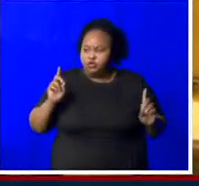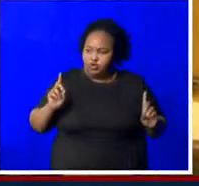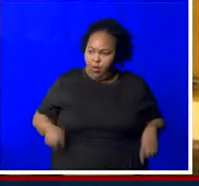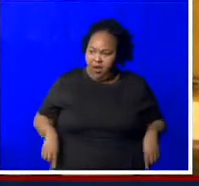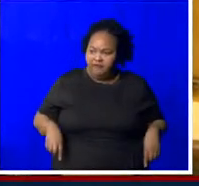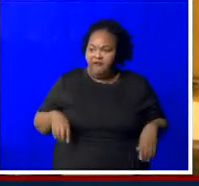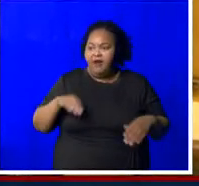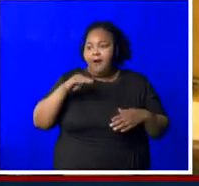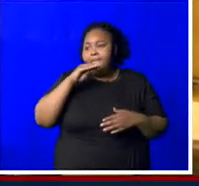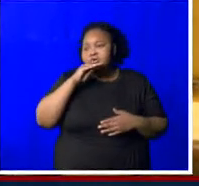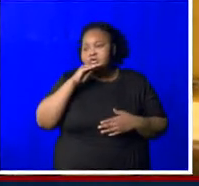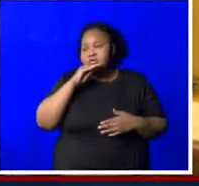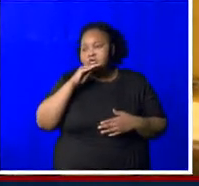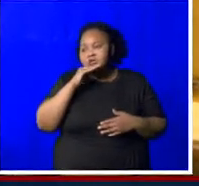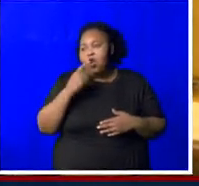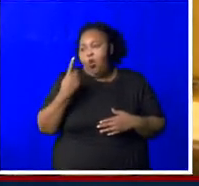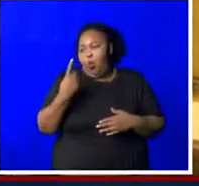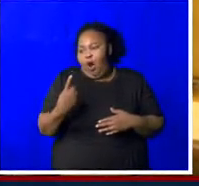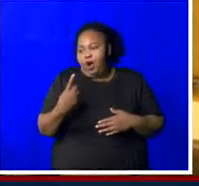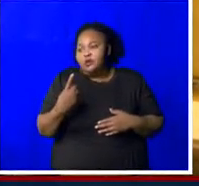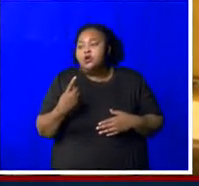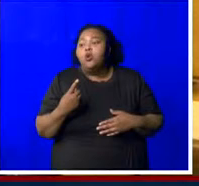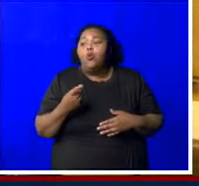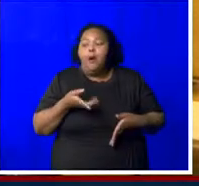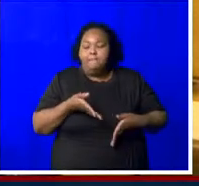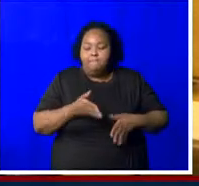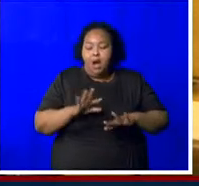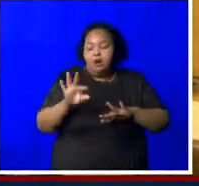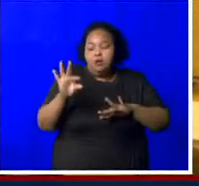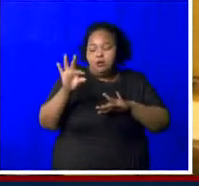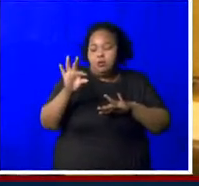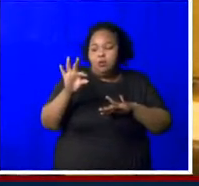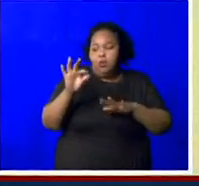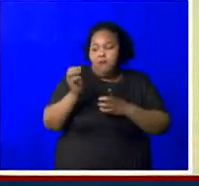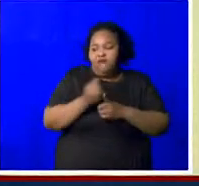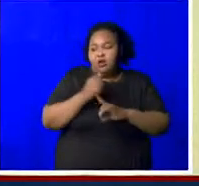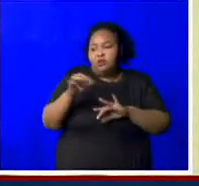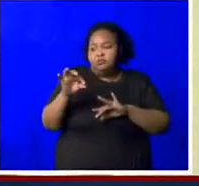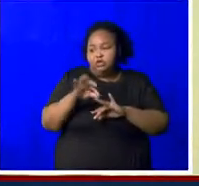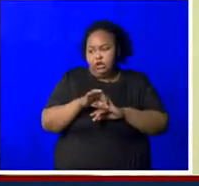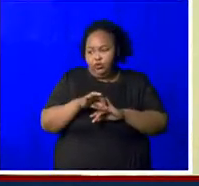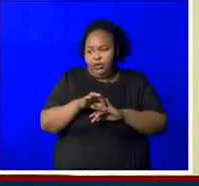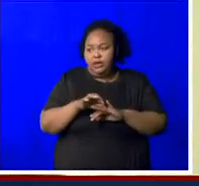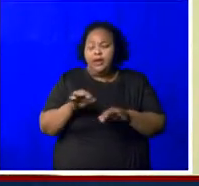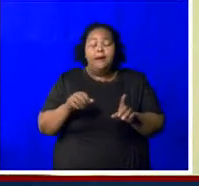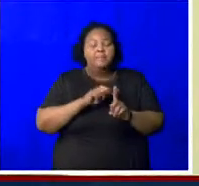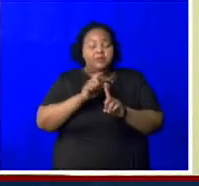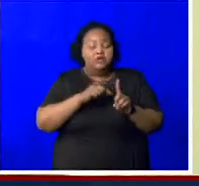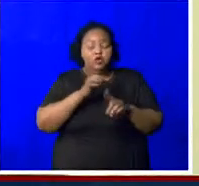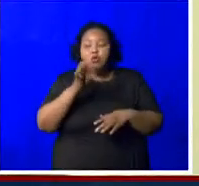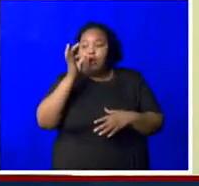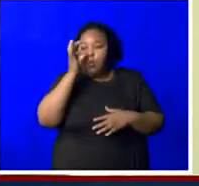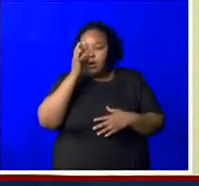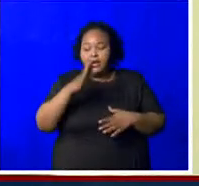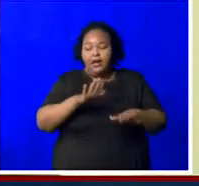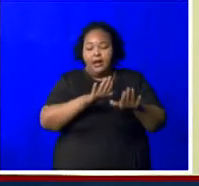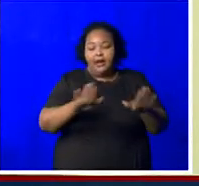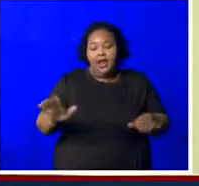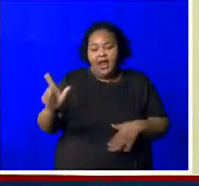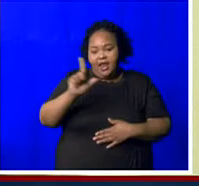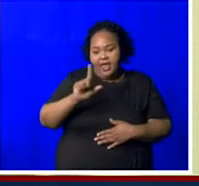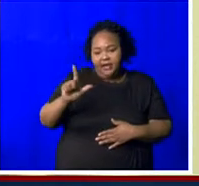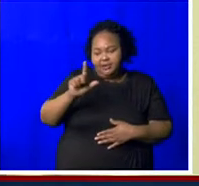fayela lemufi ngeminyaka wa-2017. Uthi umufi washona nemhlaba kumahwalala kodwa esokumphika ukuthi dzadze wakhe lo mdzala